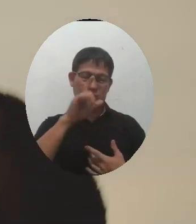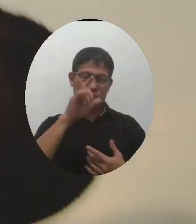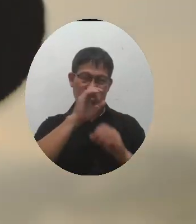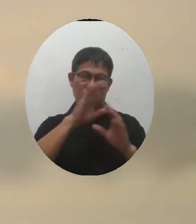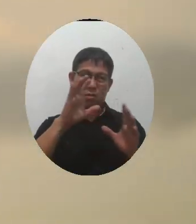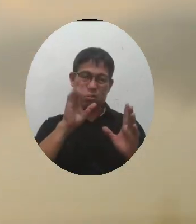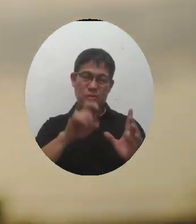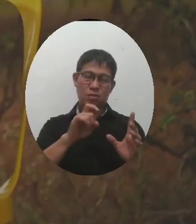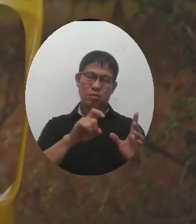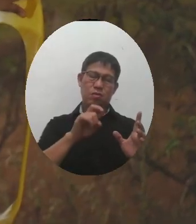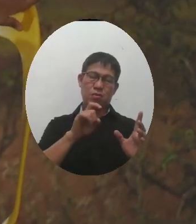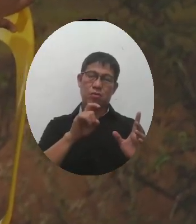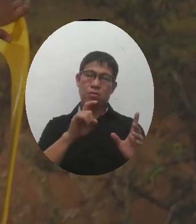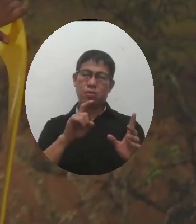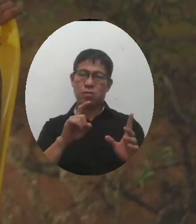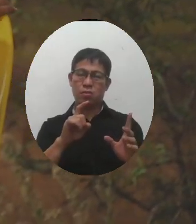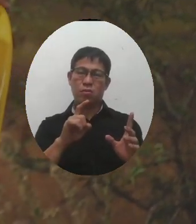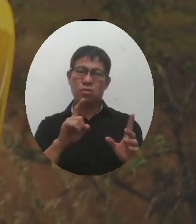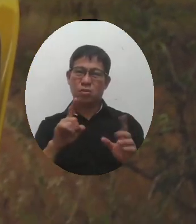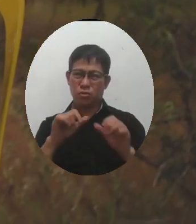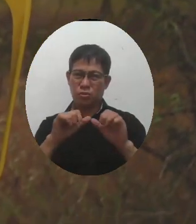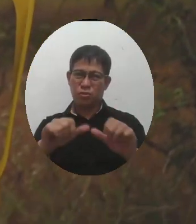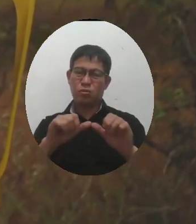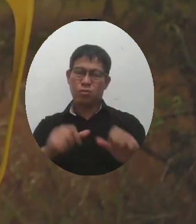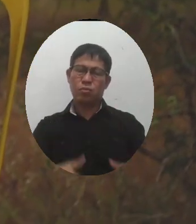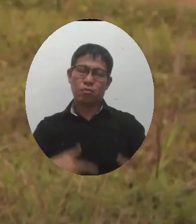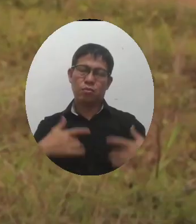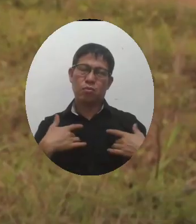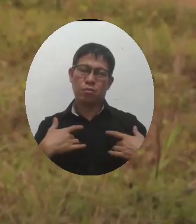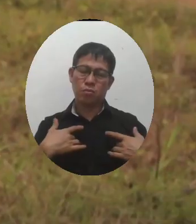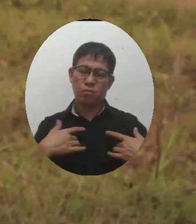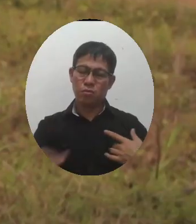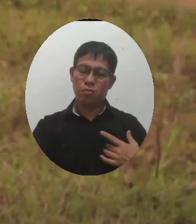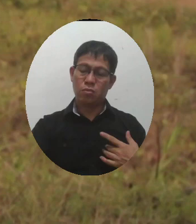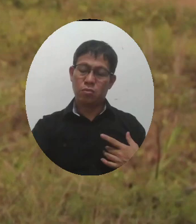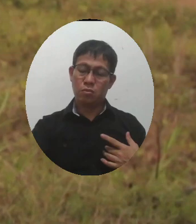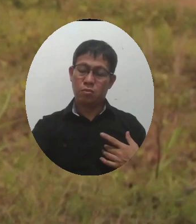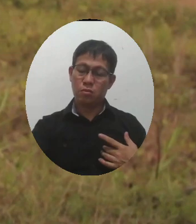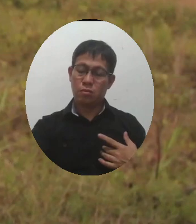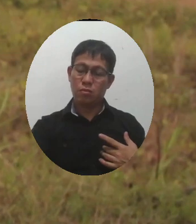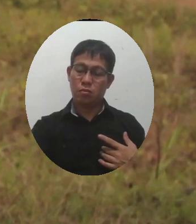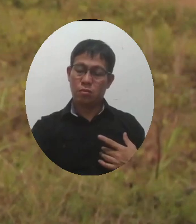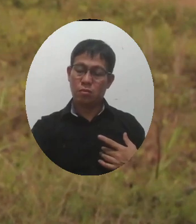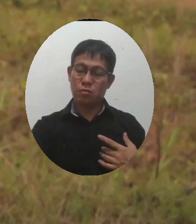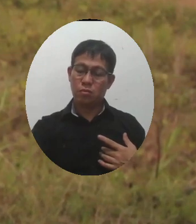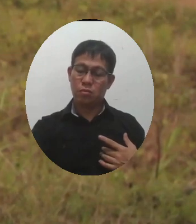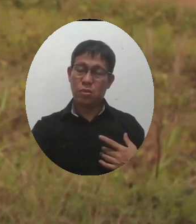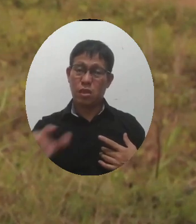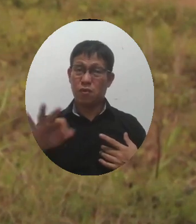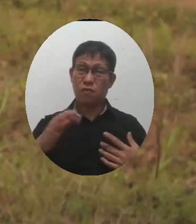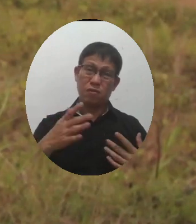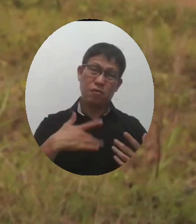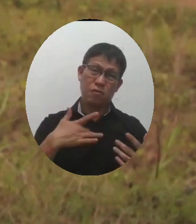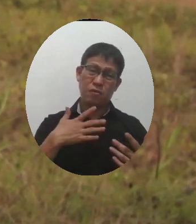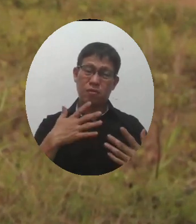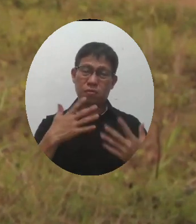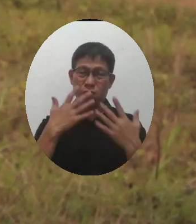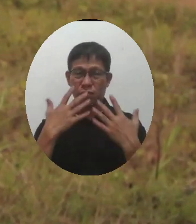na pinaglalaban nyo. Kaya laban lang. Pag nanghihina loob